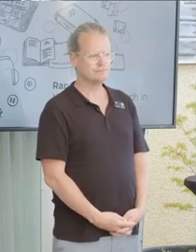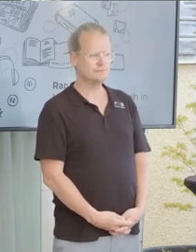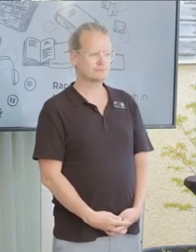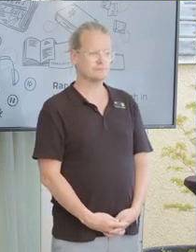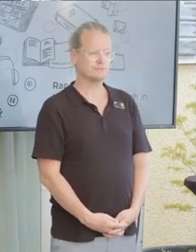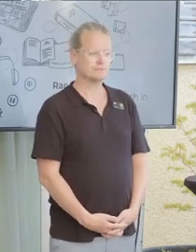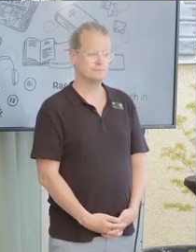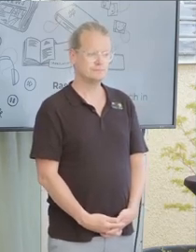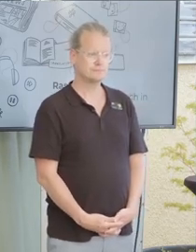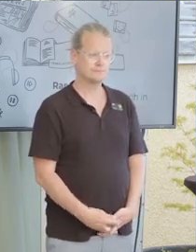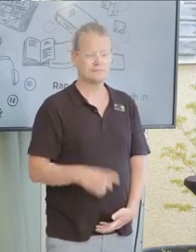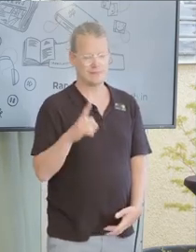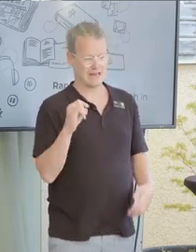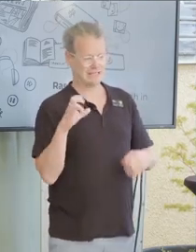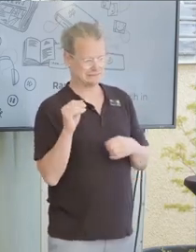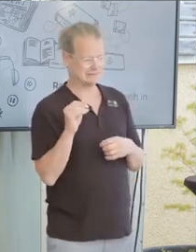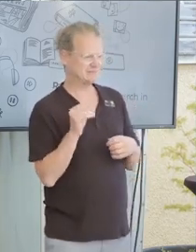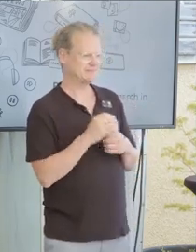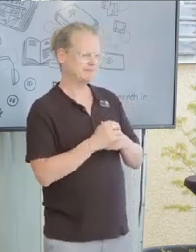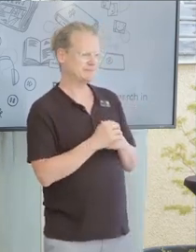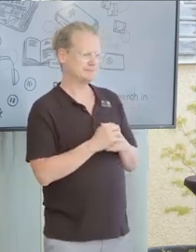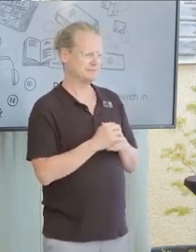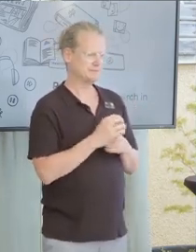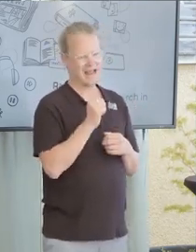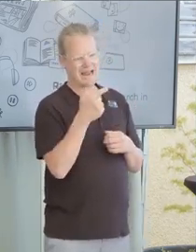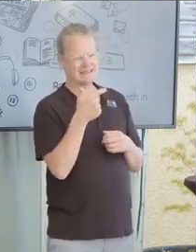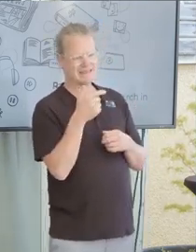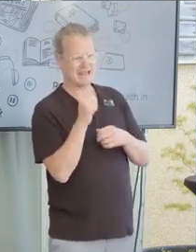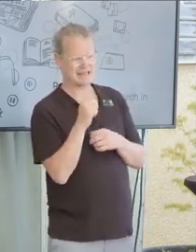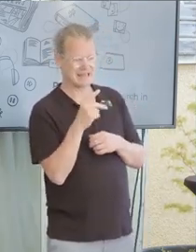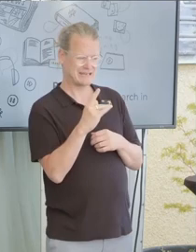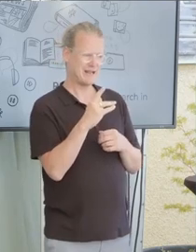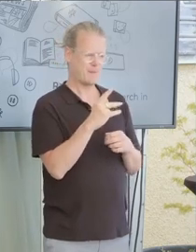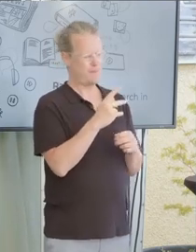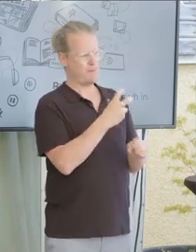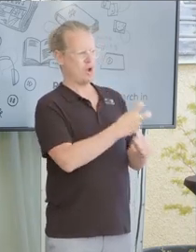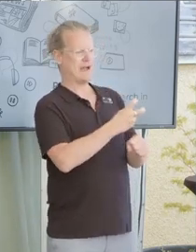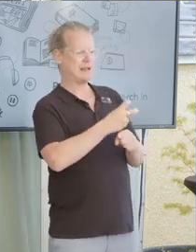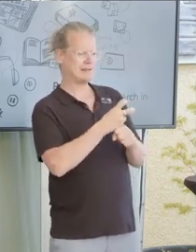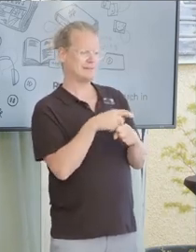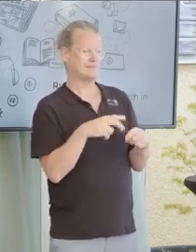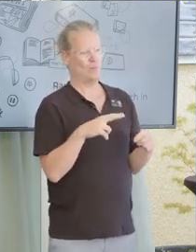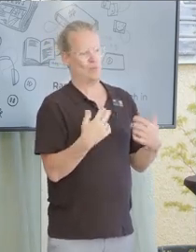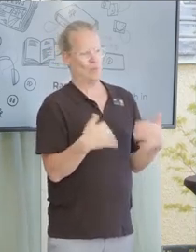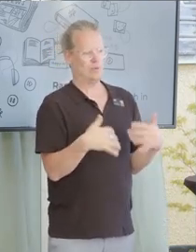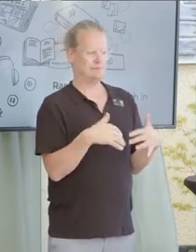nämna etikprövning som en annan härlig liten joker här när man ska jobba med de här frågorna.